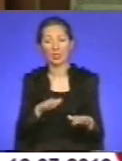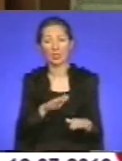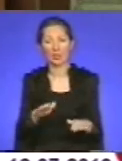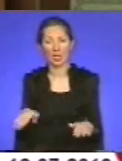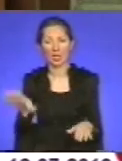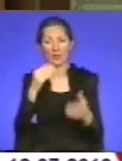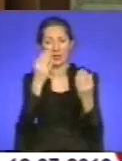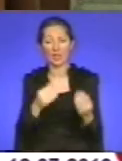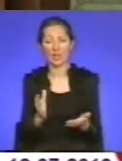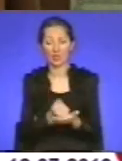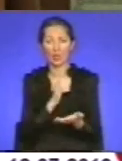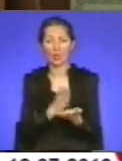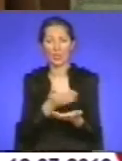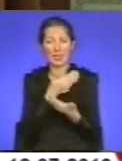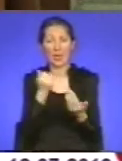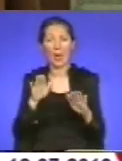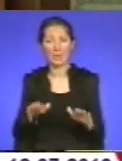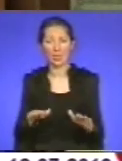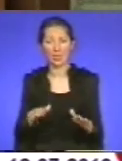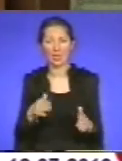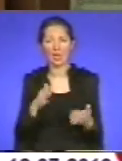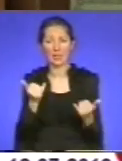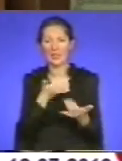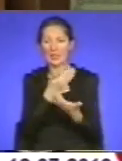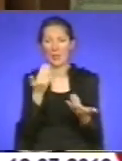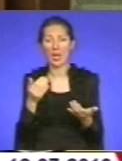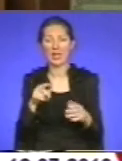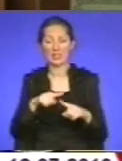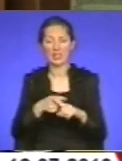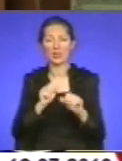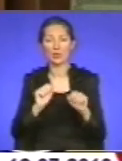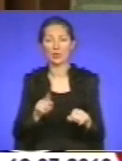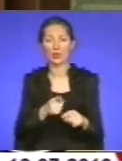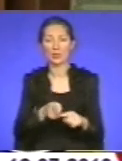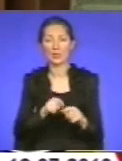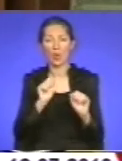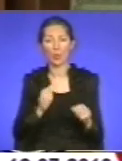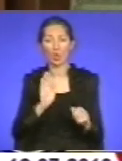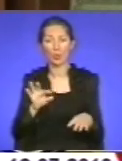маємо приміщення. Тобто ми не маємо зараз технічних можливостей для того, щоб це можна було проводити.